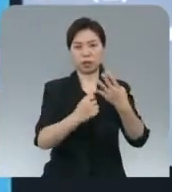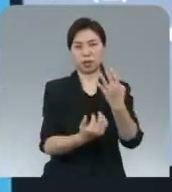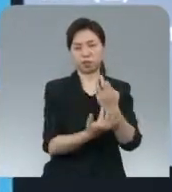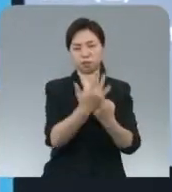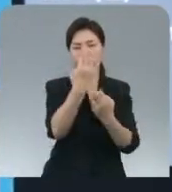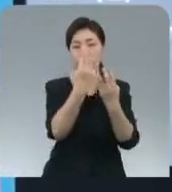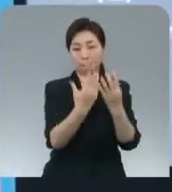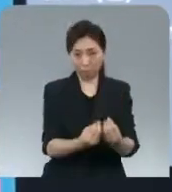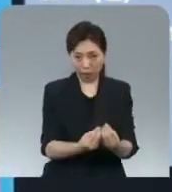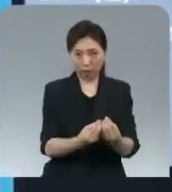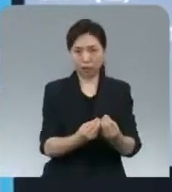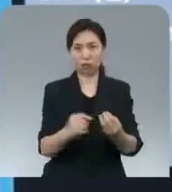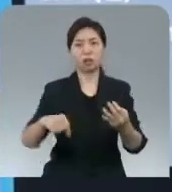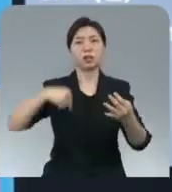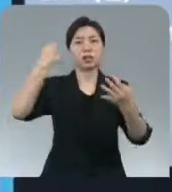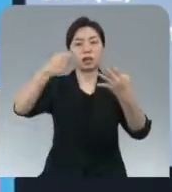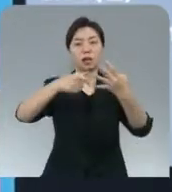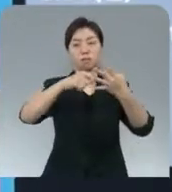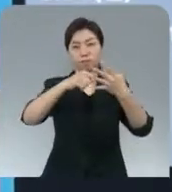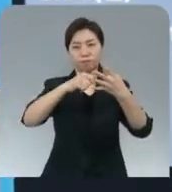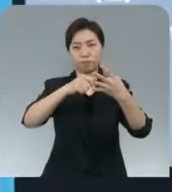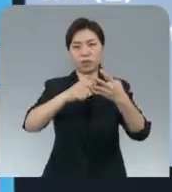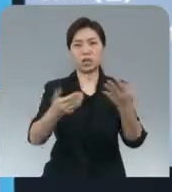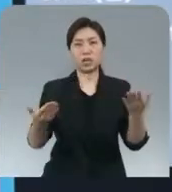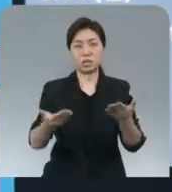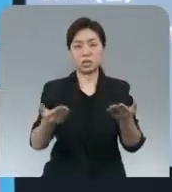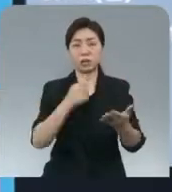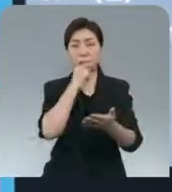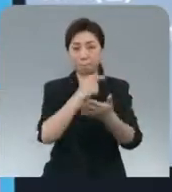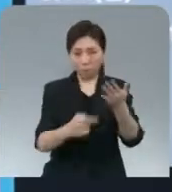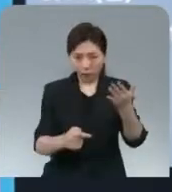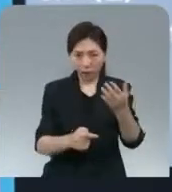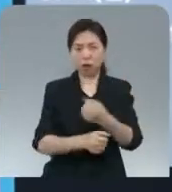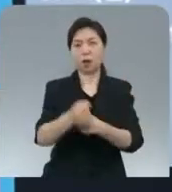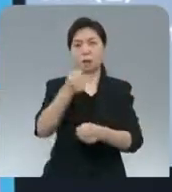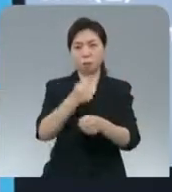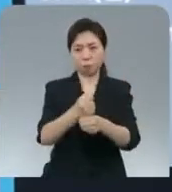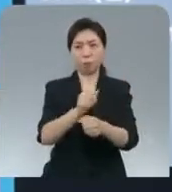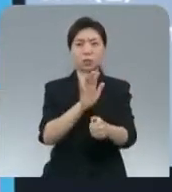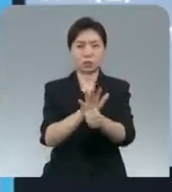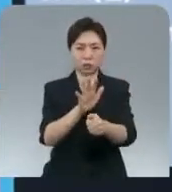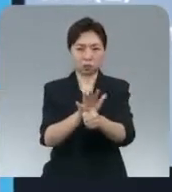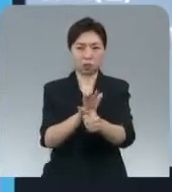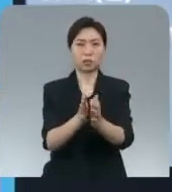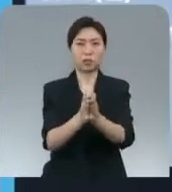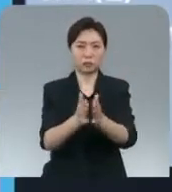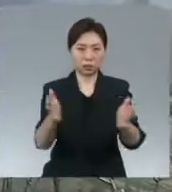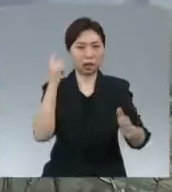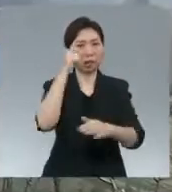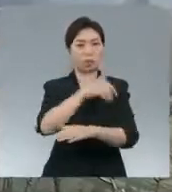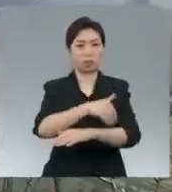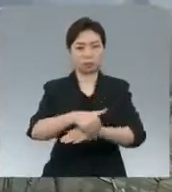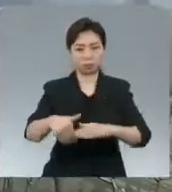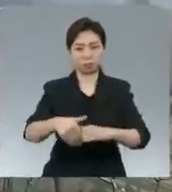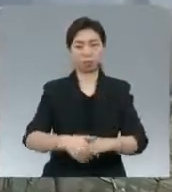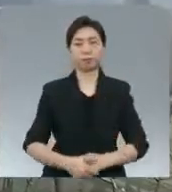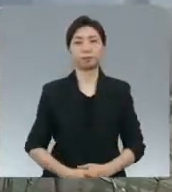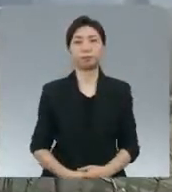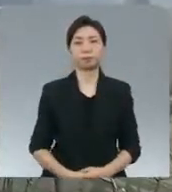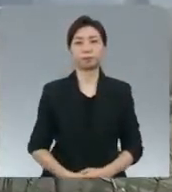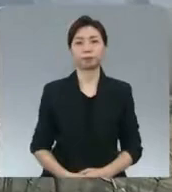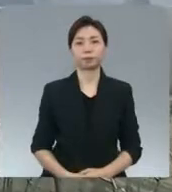двести четырнадцать часов предыдущий рекорд составил 191 час когда в 2000 году